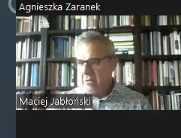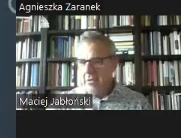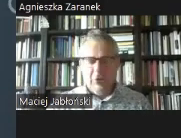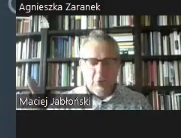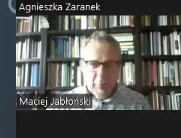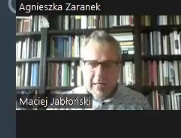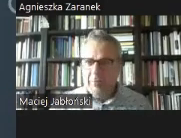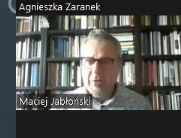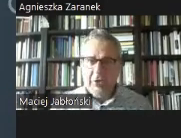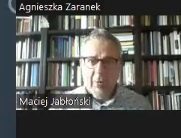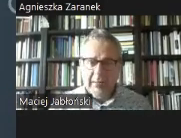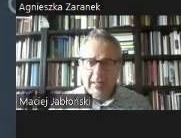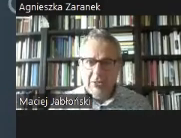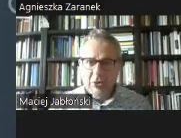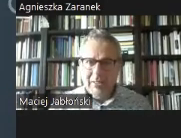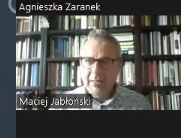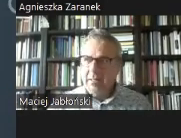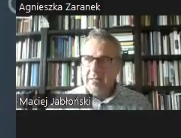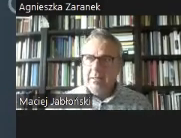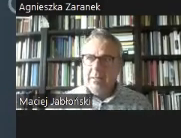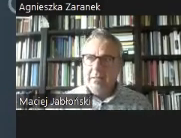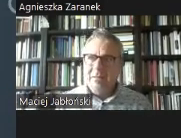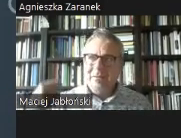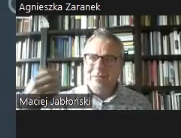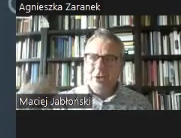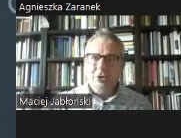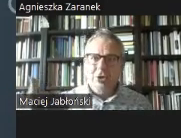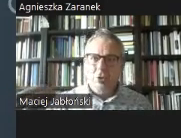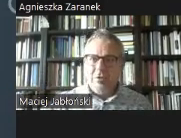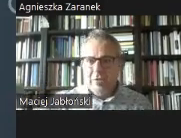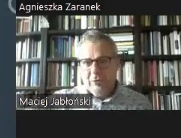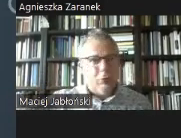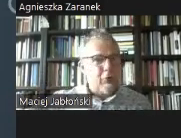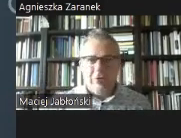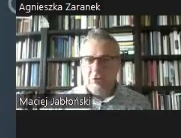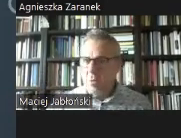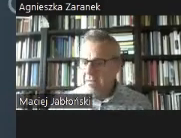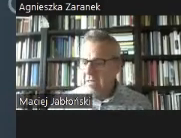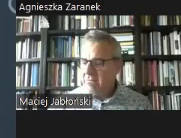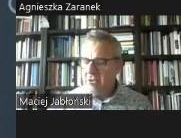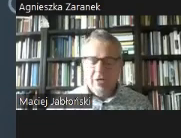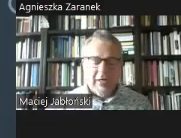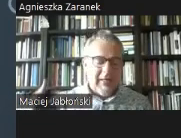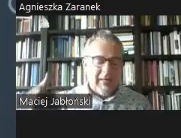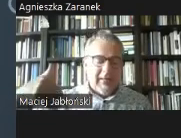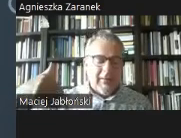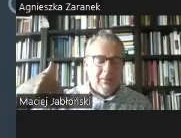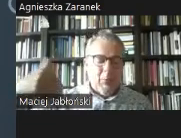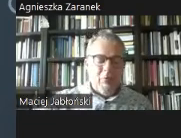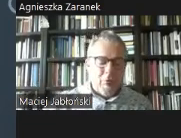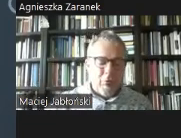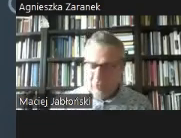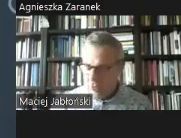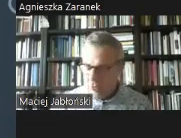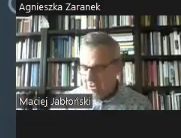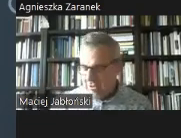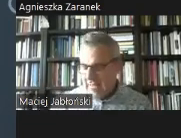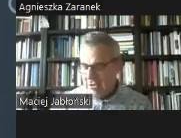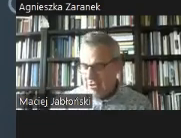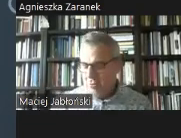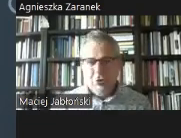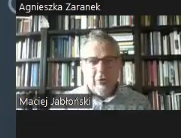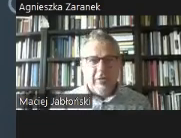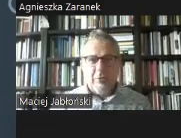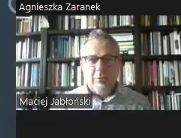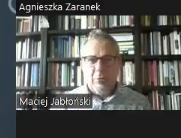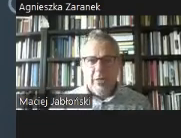przyjemne i tutaj też zresztą pani powiedziała, tak, że czynnik ludzki w różnych sytuacjach właśnie powoduje to, że